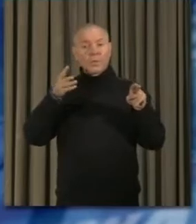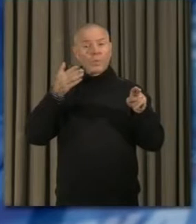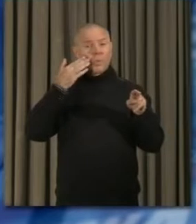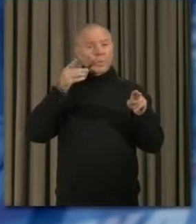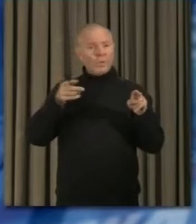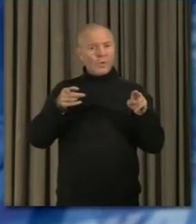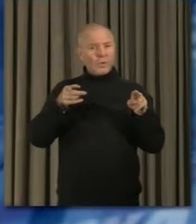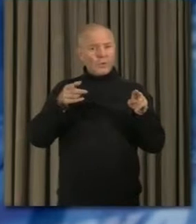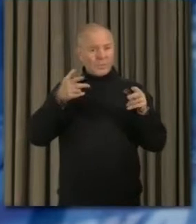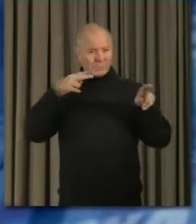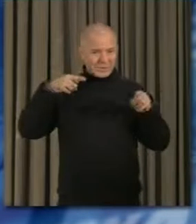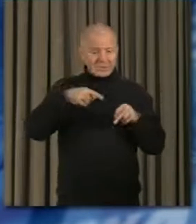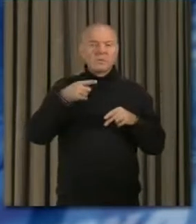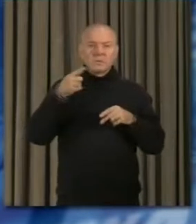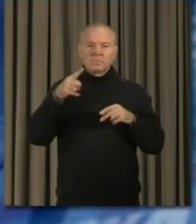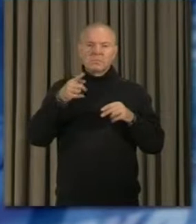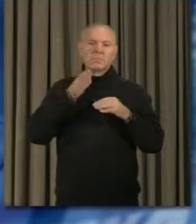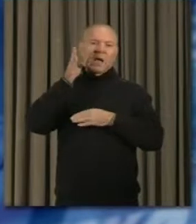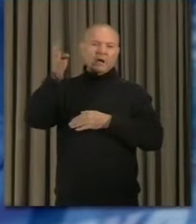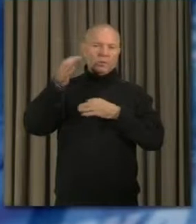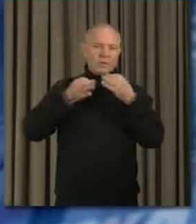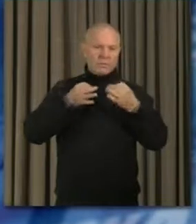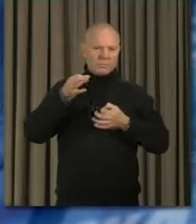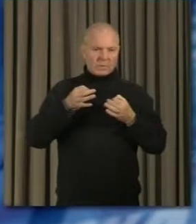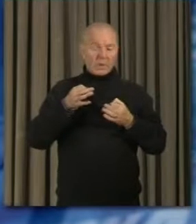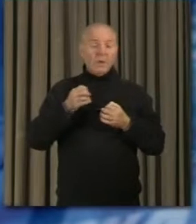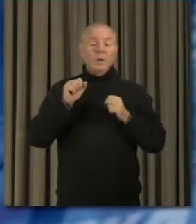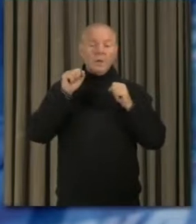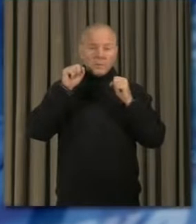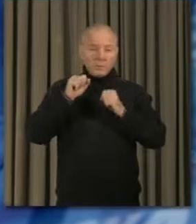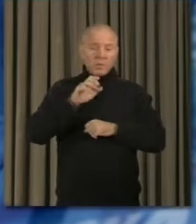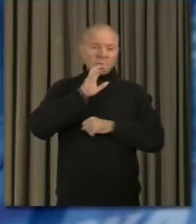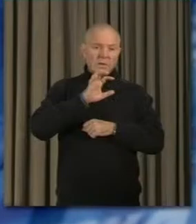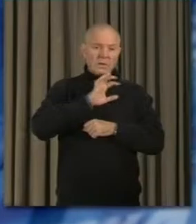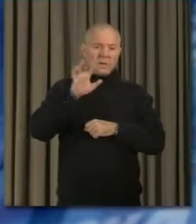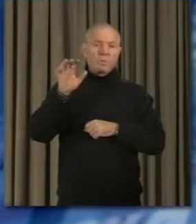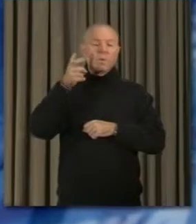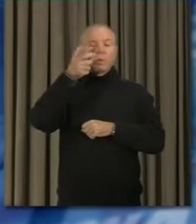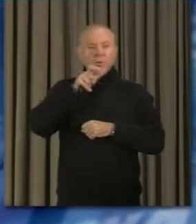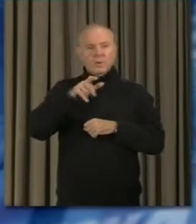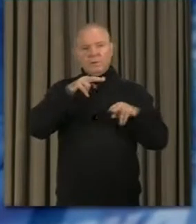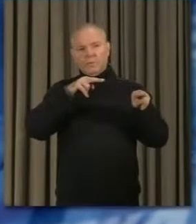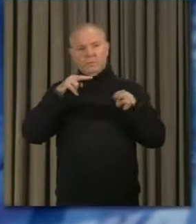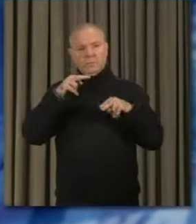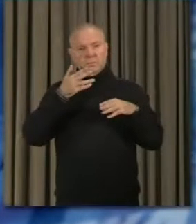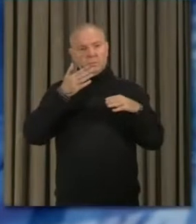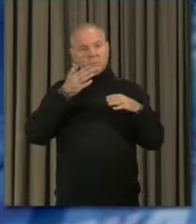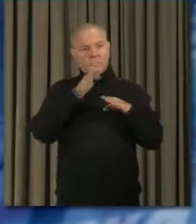ascoltato dal sostituto procuratore Nicola Mezzina. Per lui potrebbe scattare la denuncia per omicidio colposo.